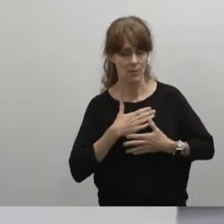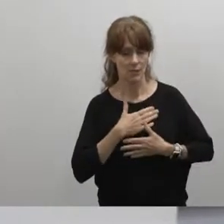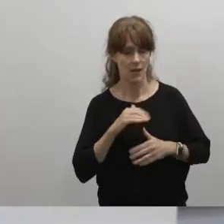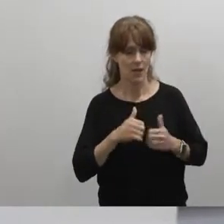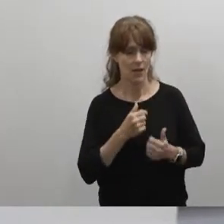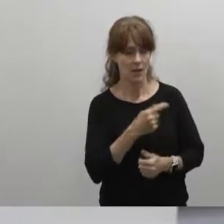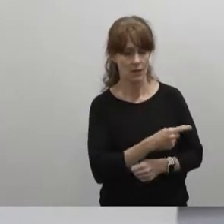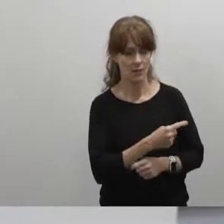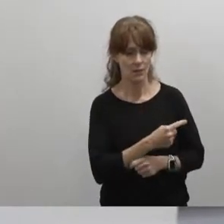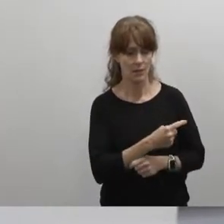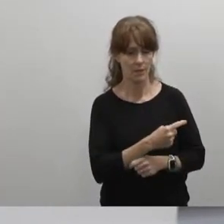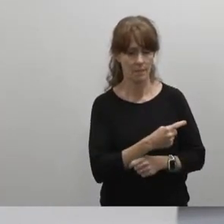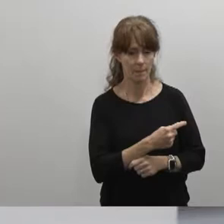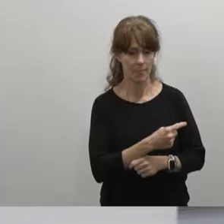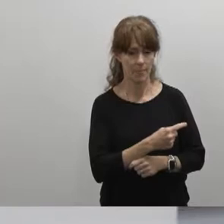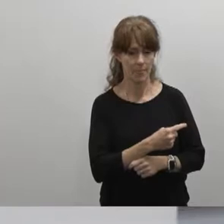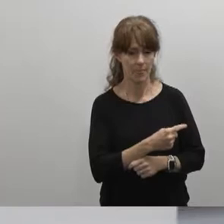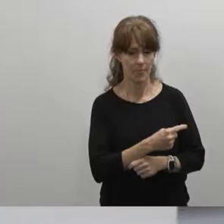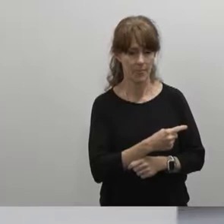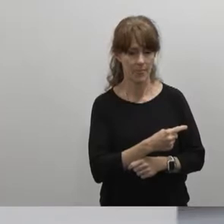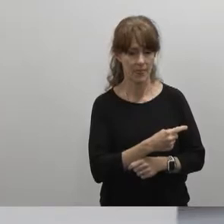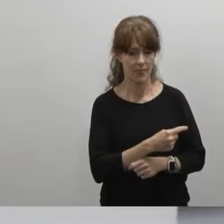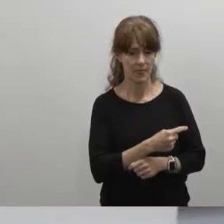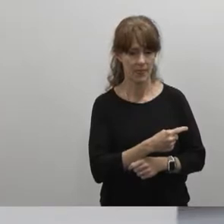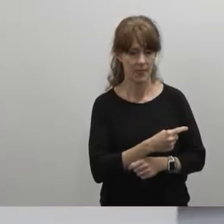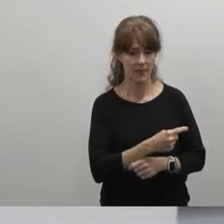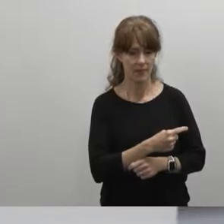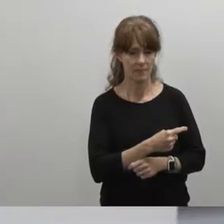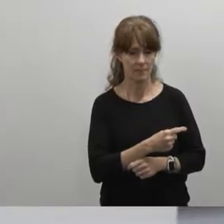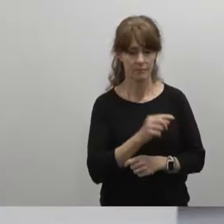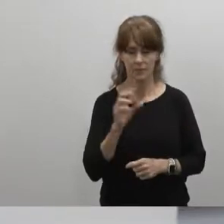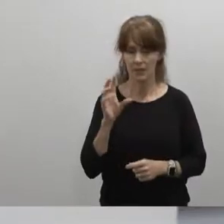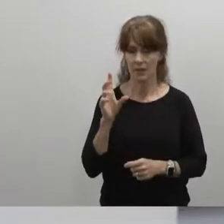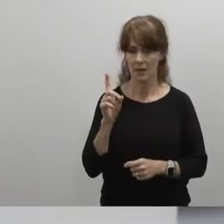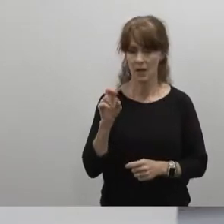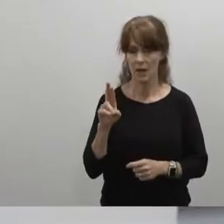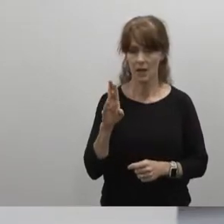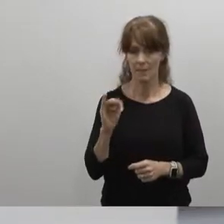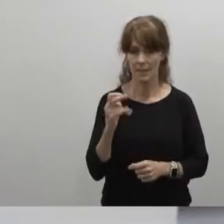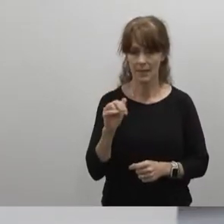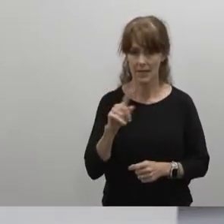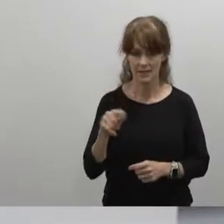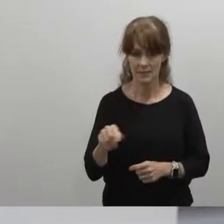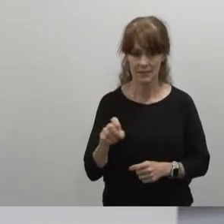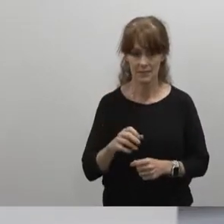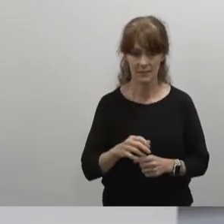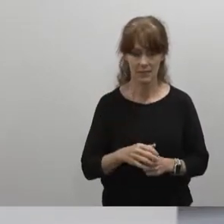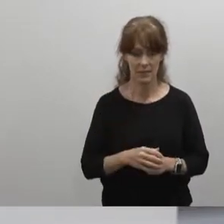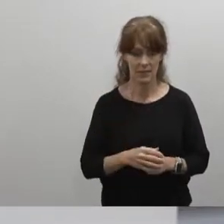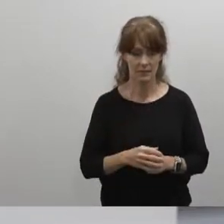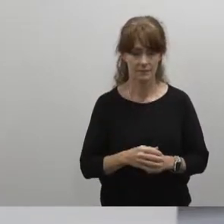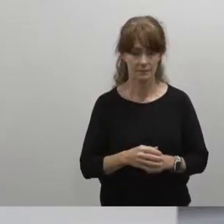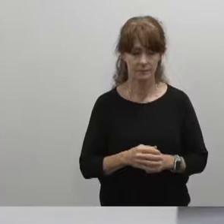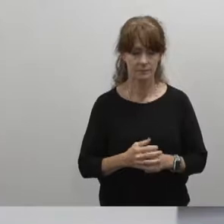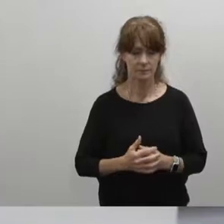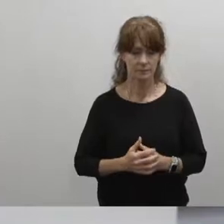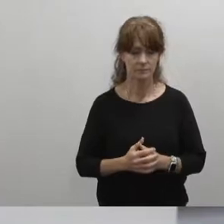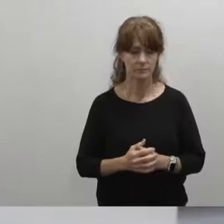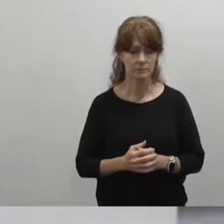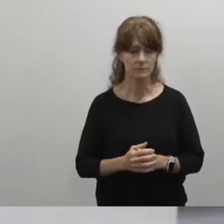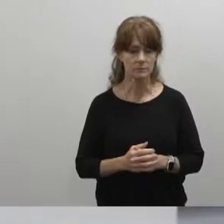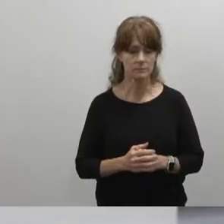bằng cá bằng cành đài khảo cọ rêu xem ra buộc quạt phòng đáy đội doctor bên đi để scott ban lực là